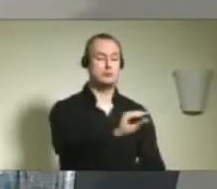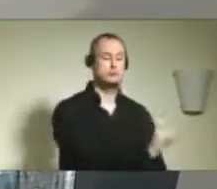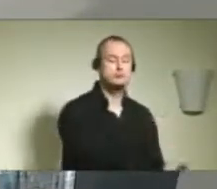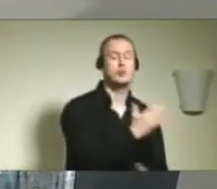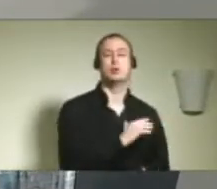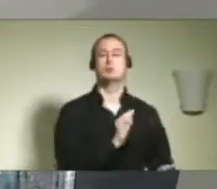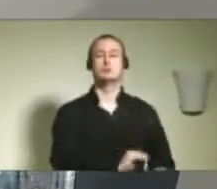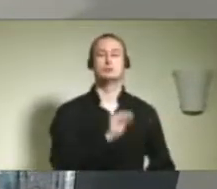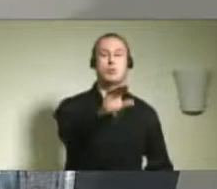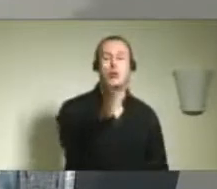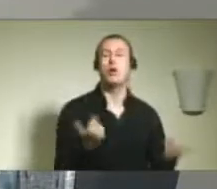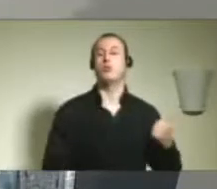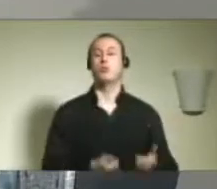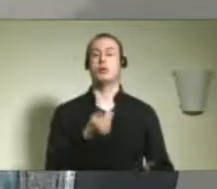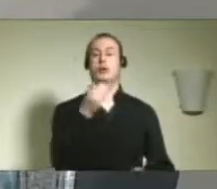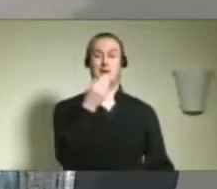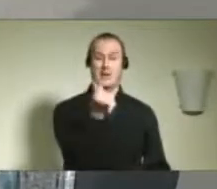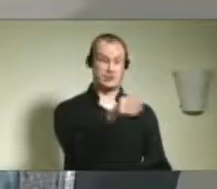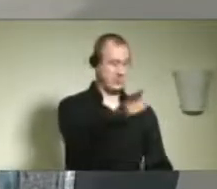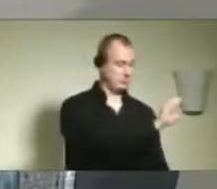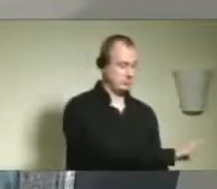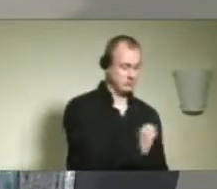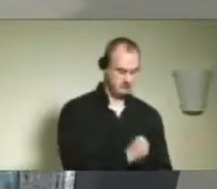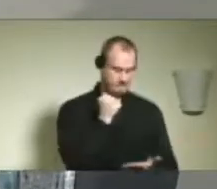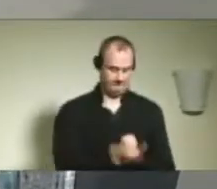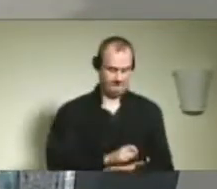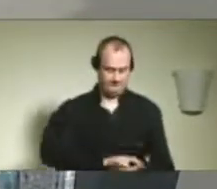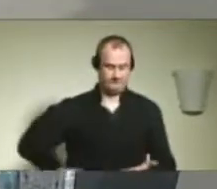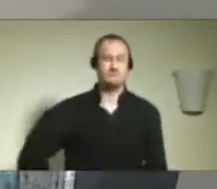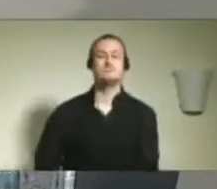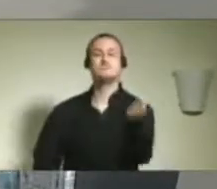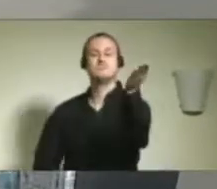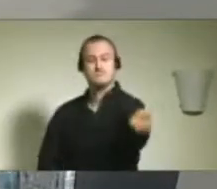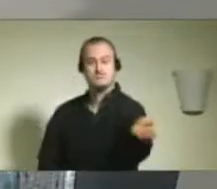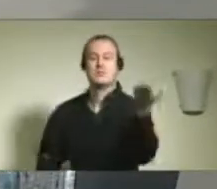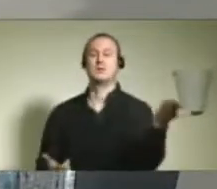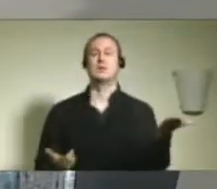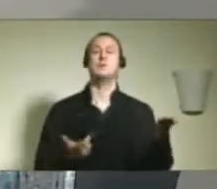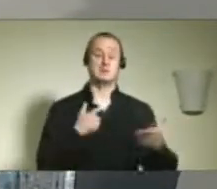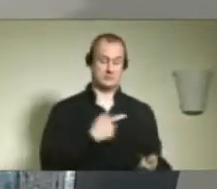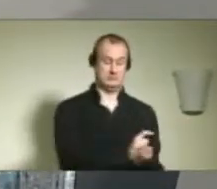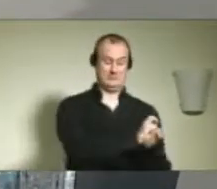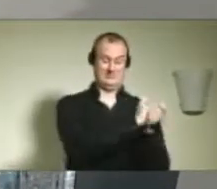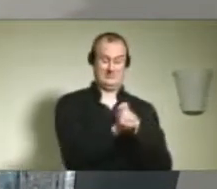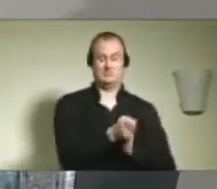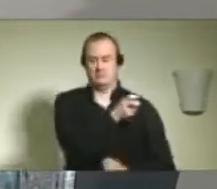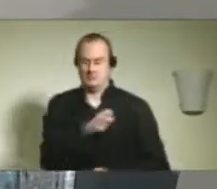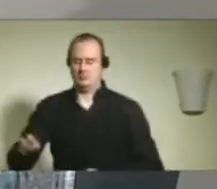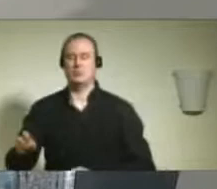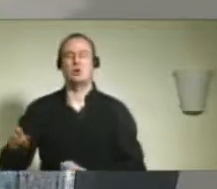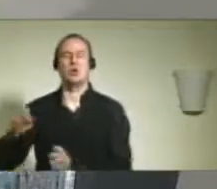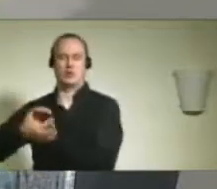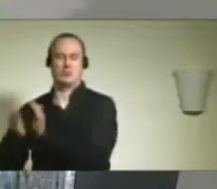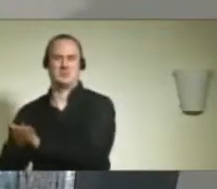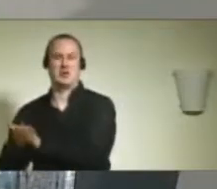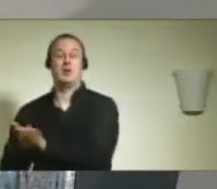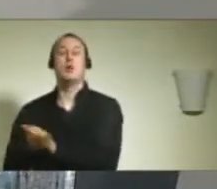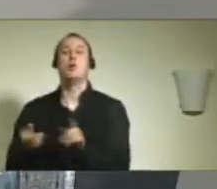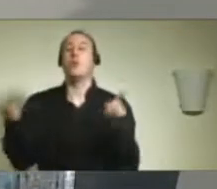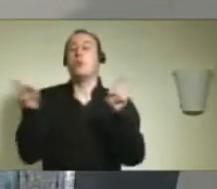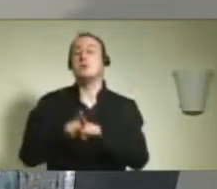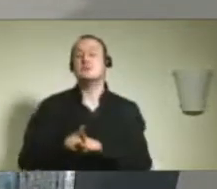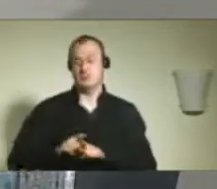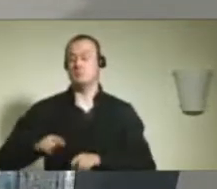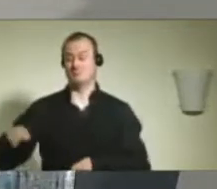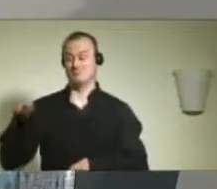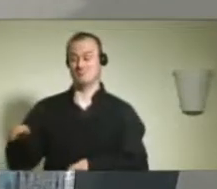mandats, des choses simples. Et on les a convertis vers le commercial. Et on va encore le faire plus au niveau des guichets. Et donc ces